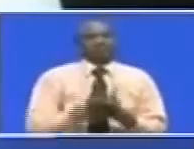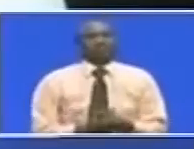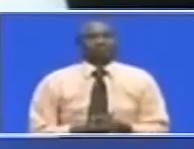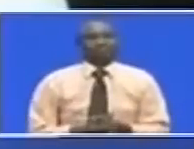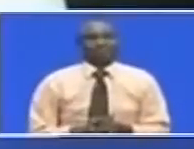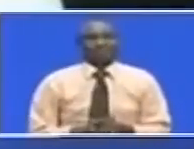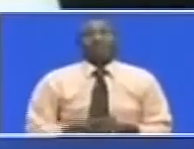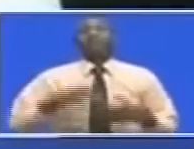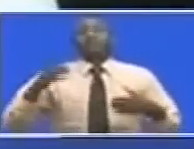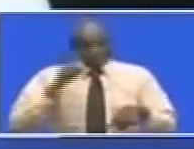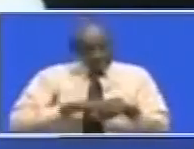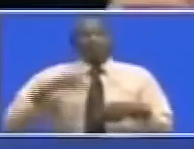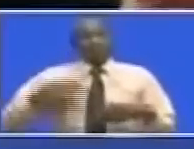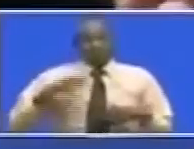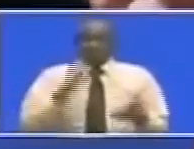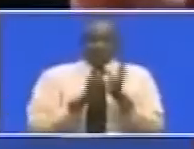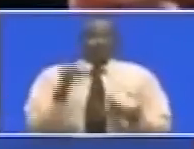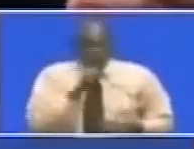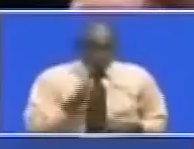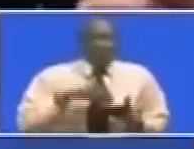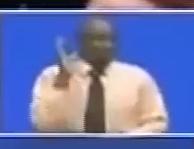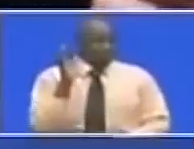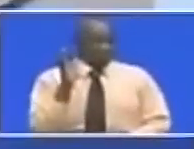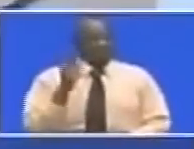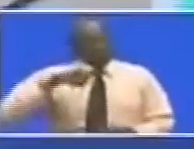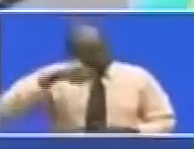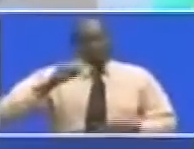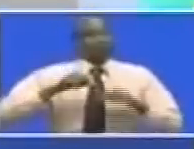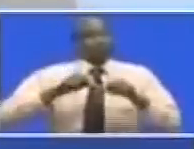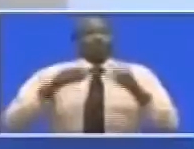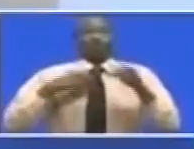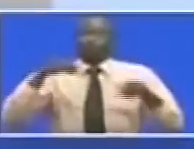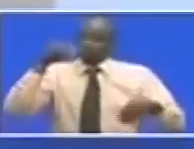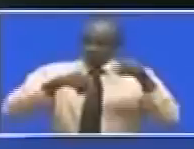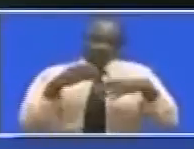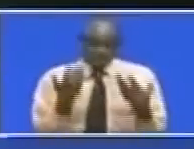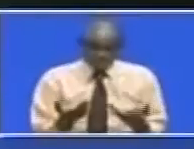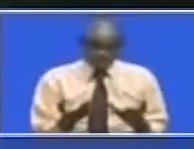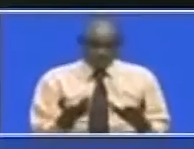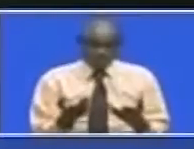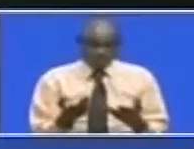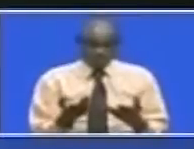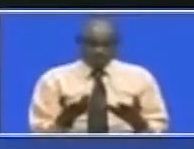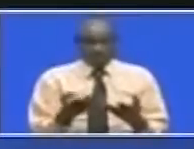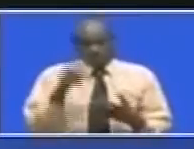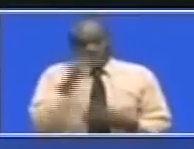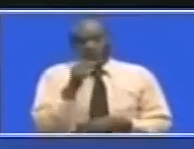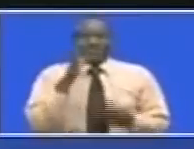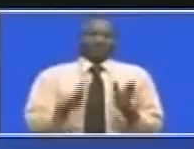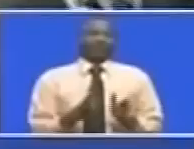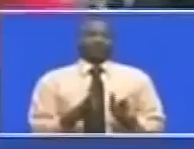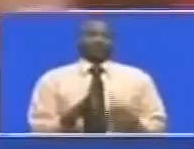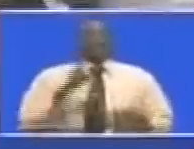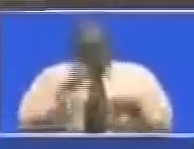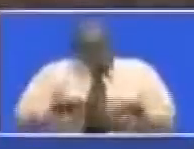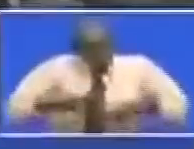Kadri watu wanavyokuwa wazee zaidi, ndivyo wanaendelea kumchagua John Magufuli,